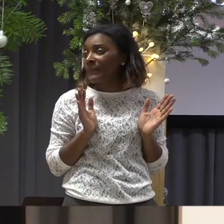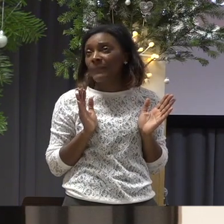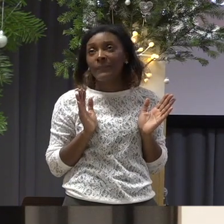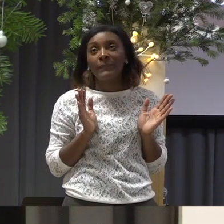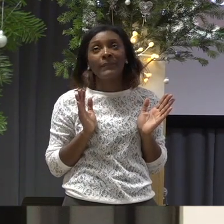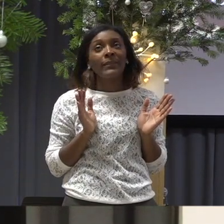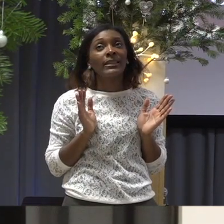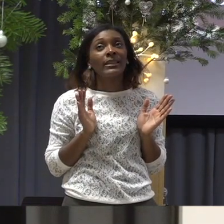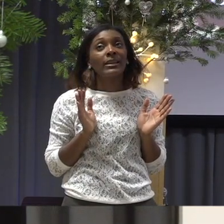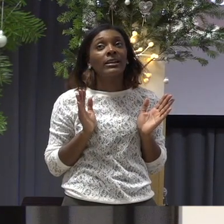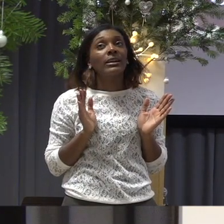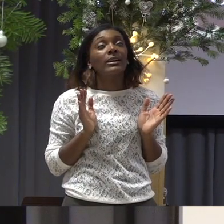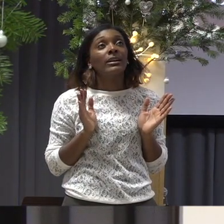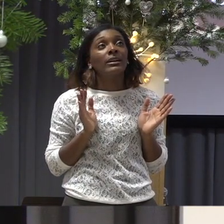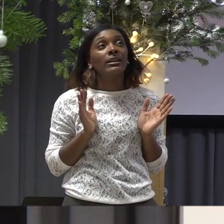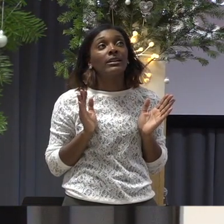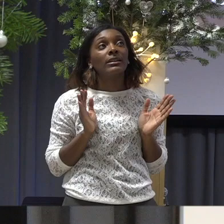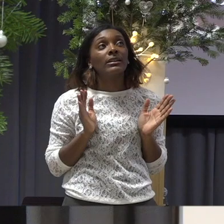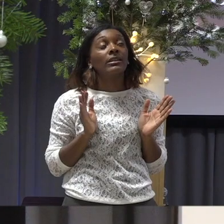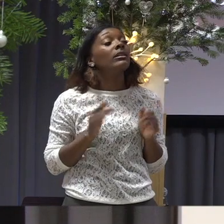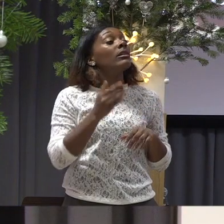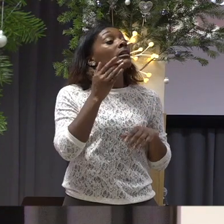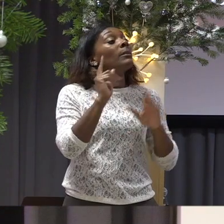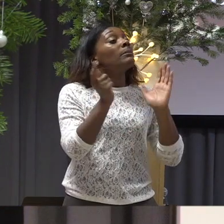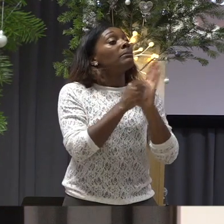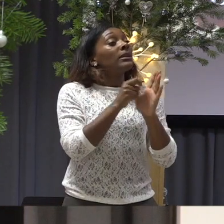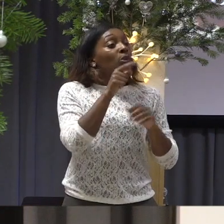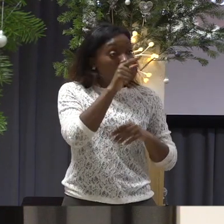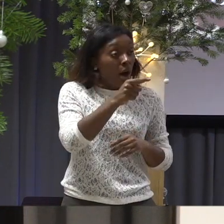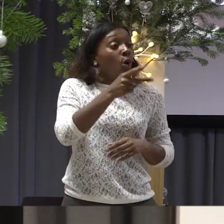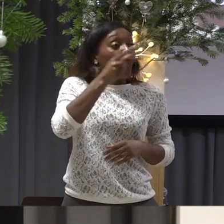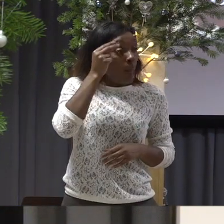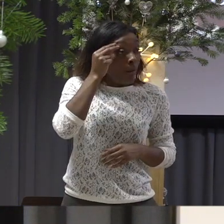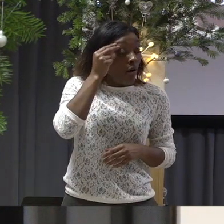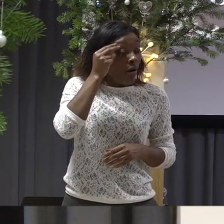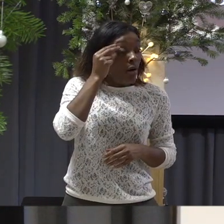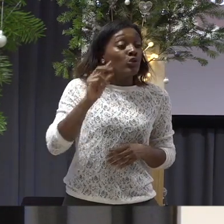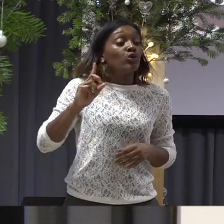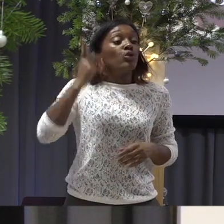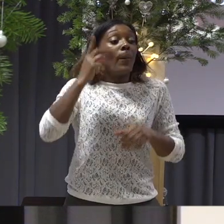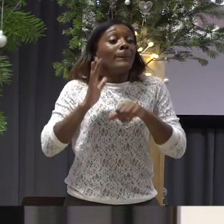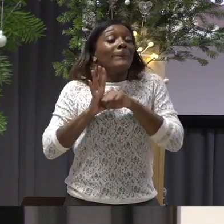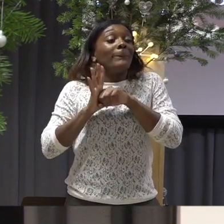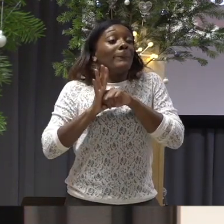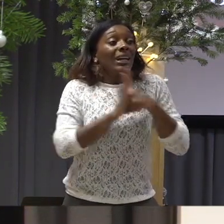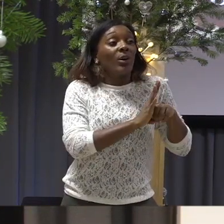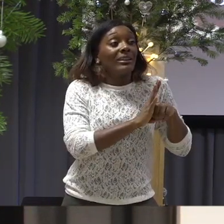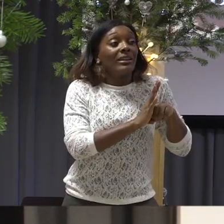C'est quand tu auras compris que c'est Dieu d'abord, alors Dieu ouvrira toutes les portes.